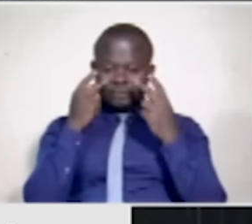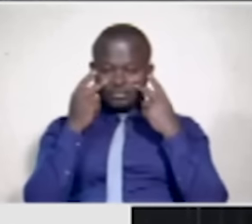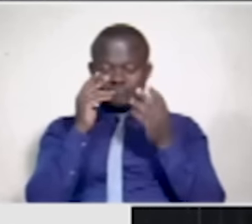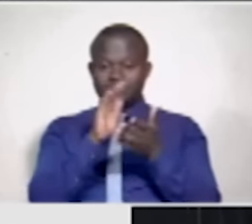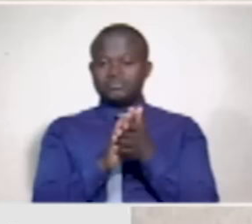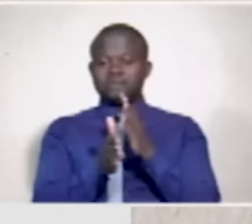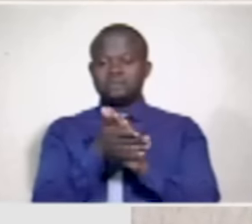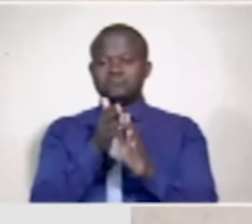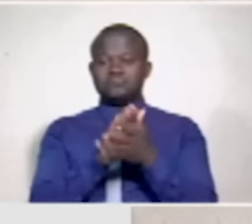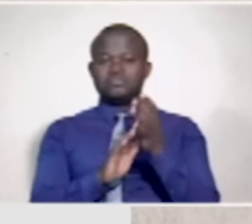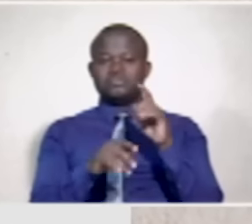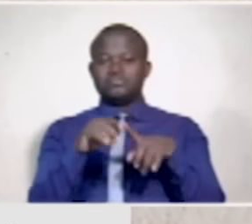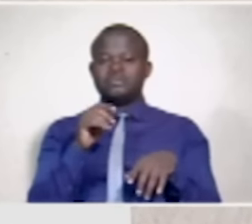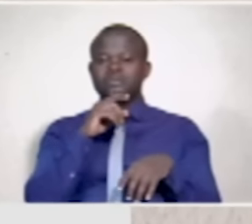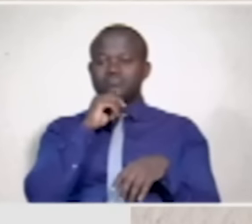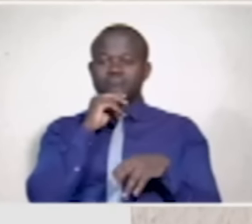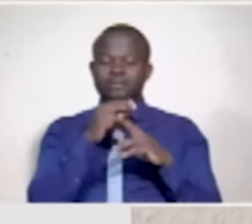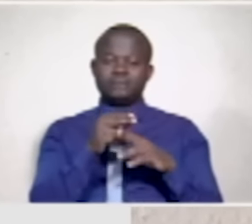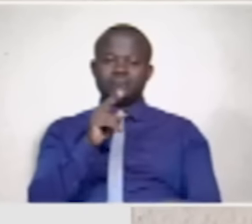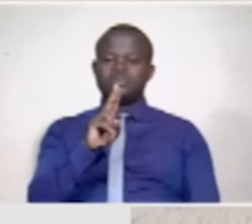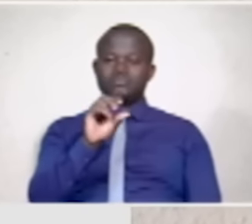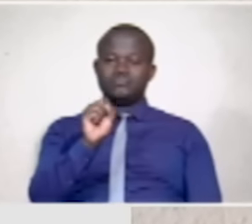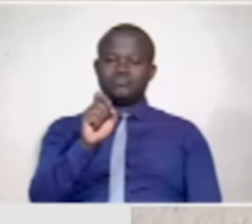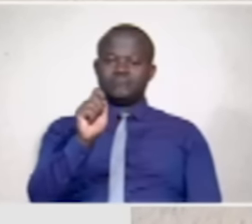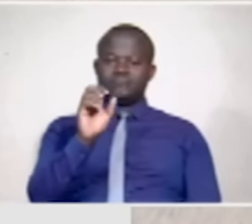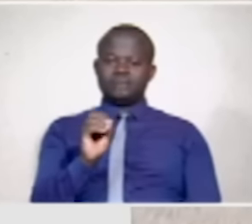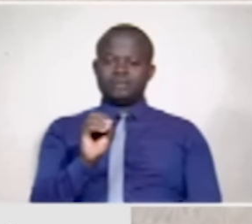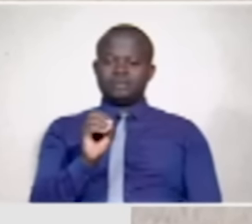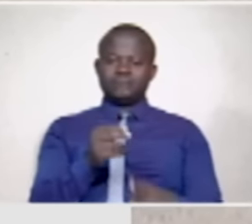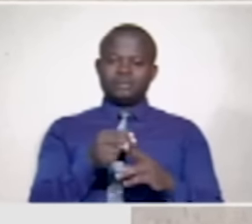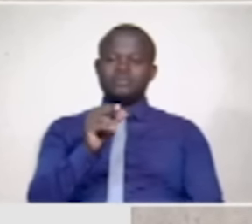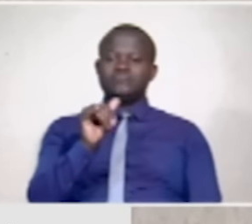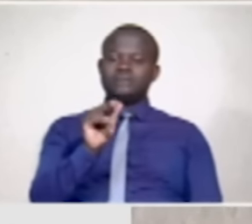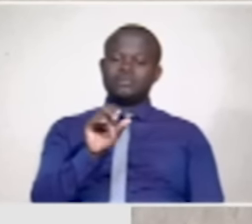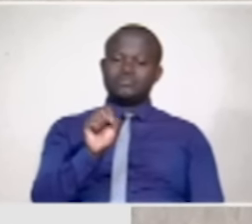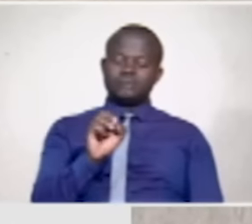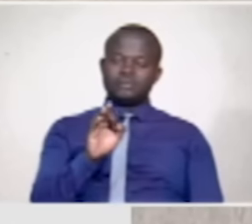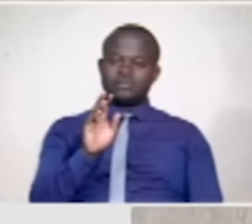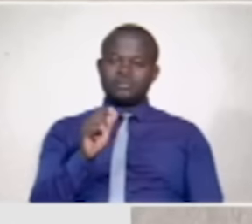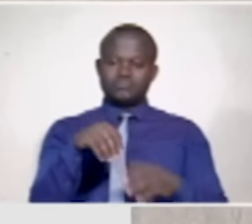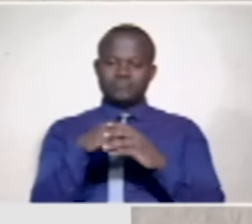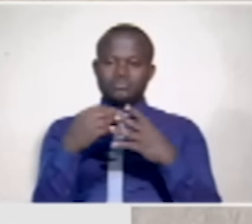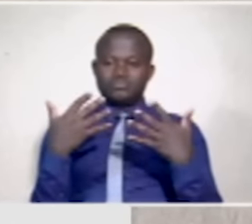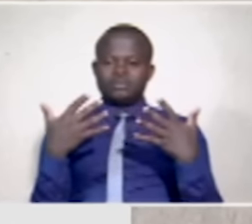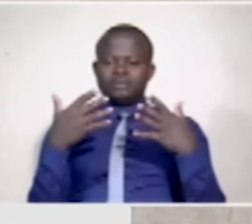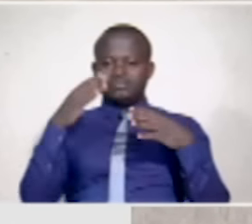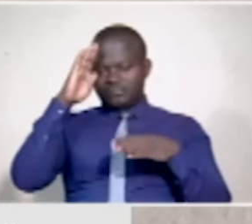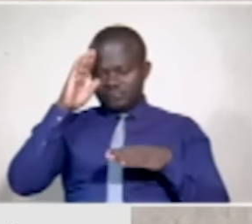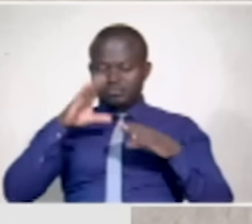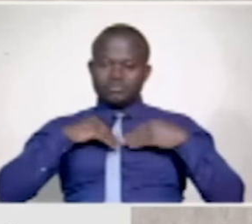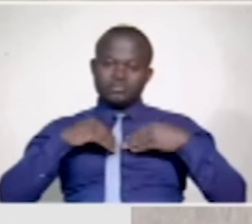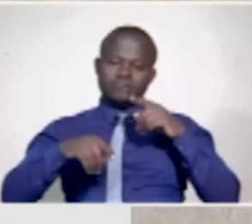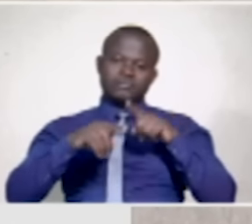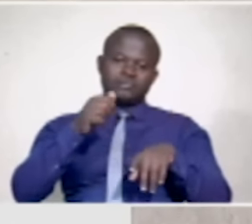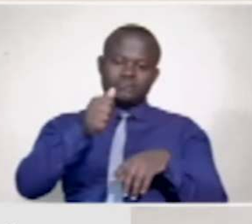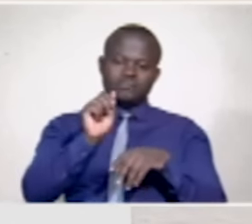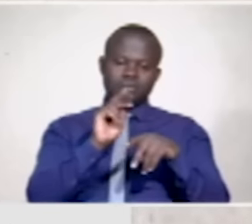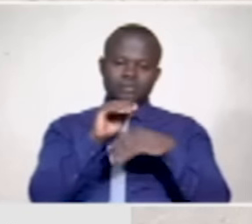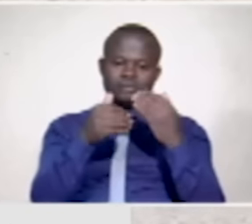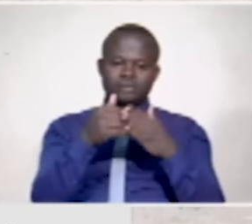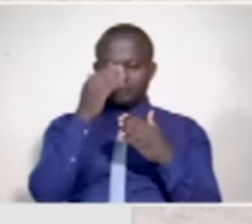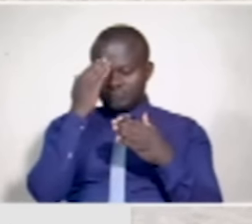byarangiye bamwishe. Uyu mugabo Hafashimana Usto wiyita Yusufu ari mu maboko ya polisi. Yiyemera ko yishe aba baturage